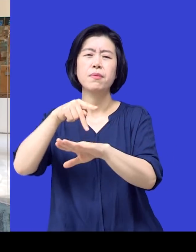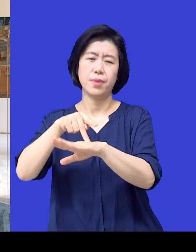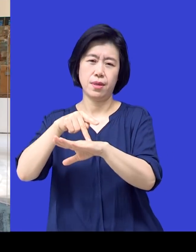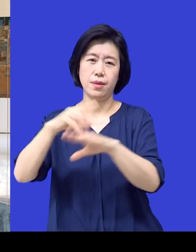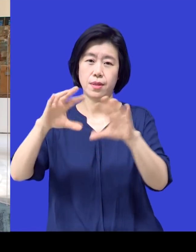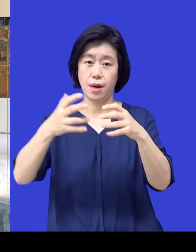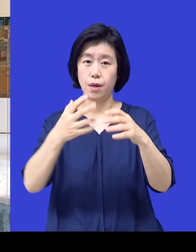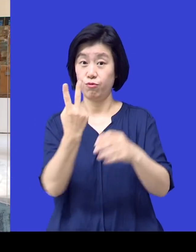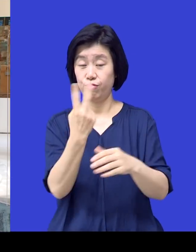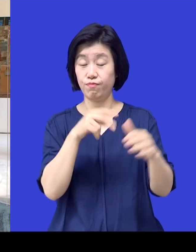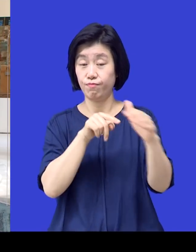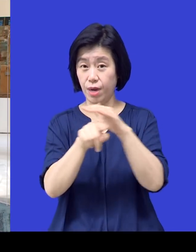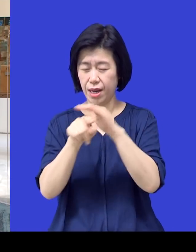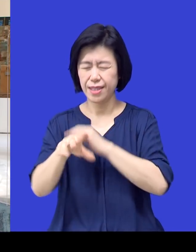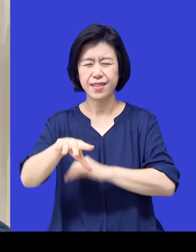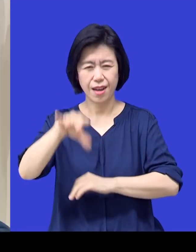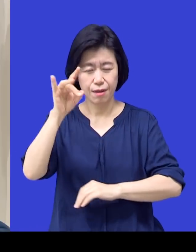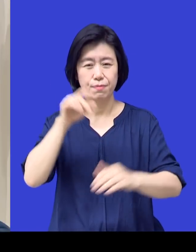잊지 못하는 게 네.